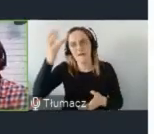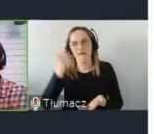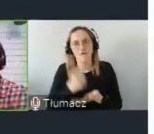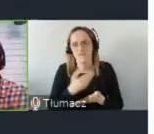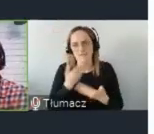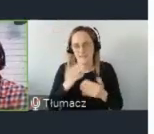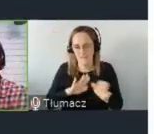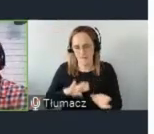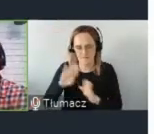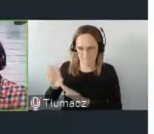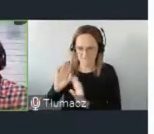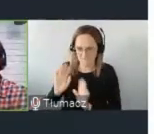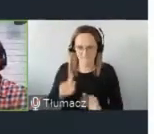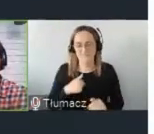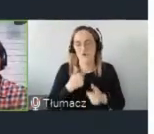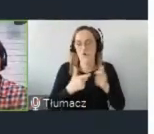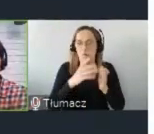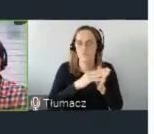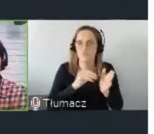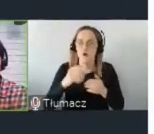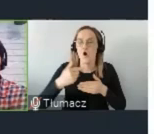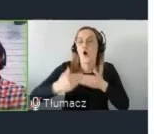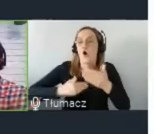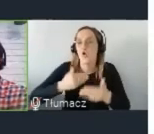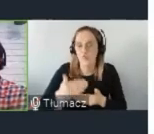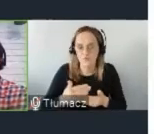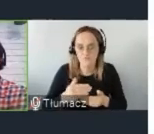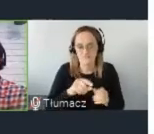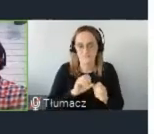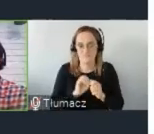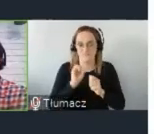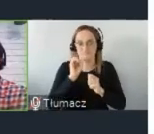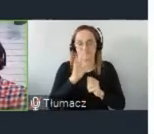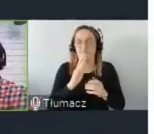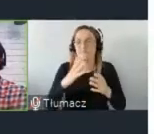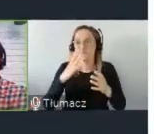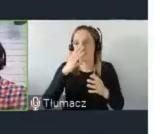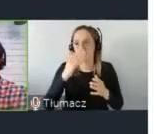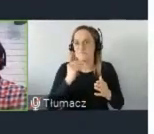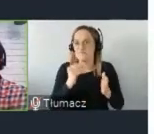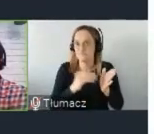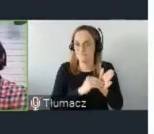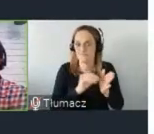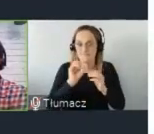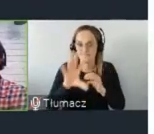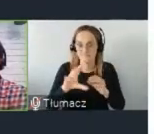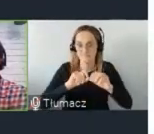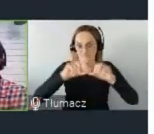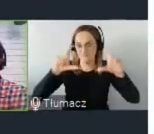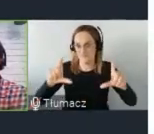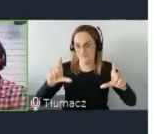Wrzuciłem to zdjęcie, robię kontynuuj, ono wskakuje mi tutaj do naszej galerii i klikam je.